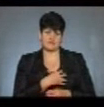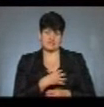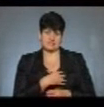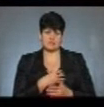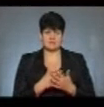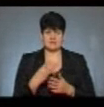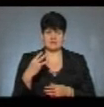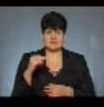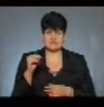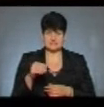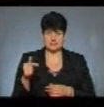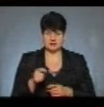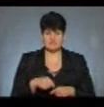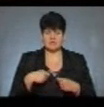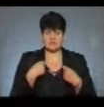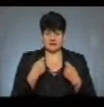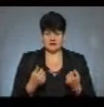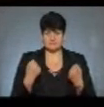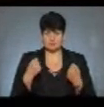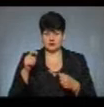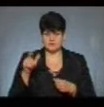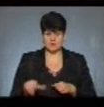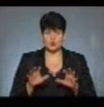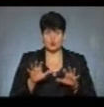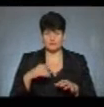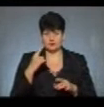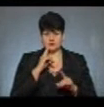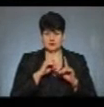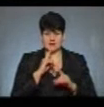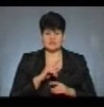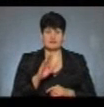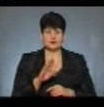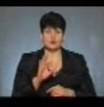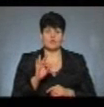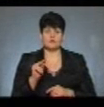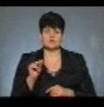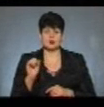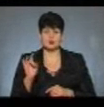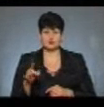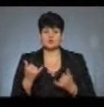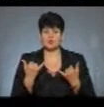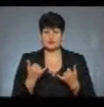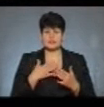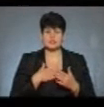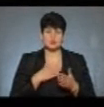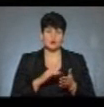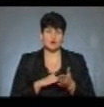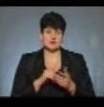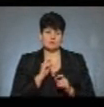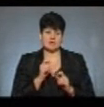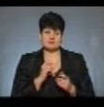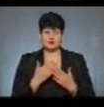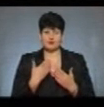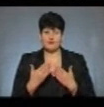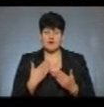понад 30 тисяч гривень вручив спортсменові голова обласної ради Віктор Овчарук. Сьогодні наші кореспонденти поспілкувалися